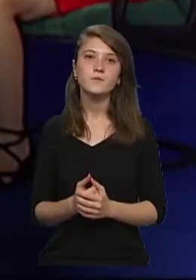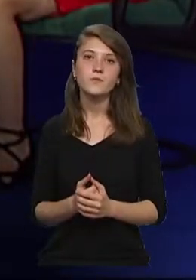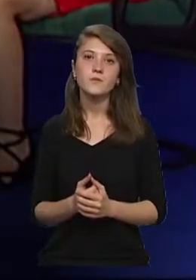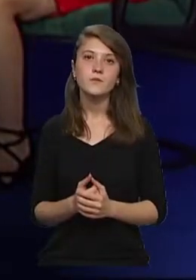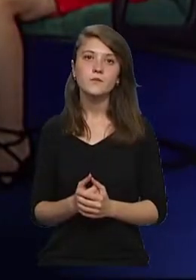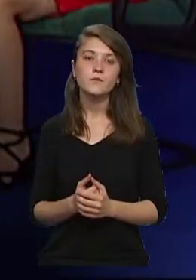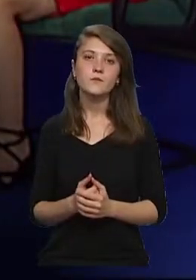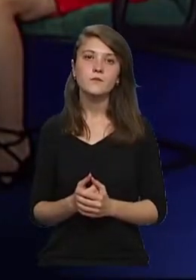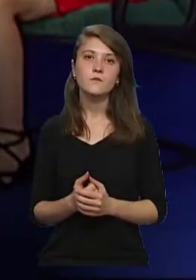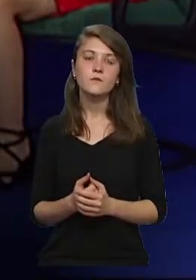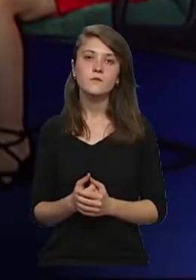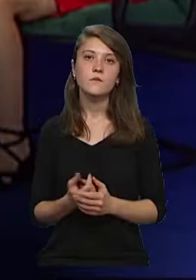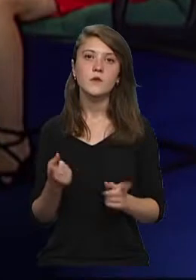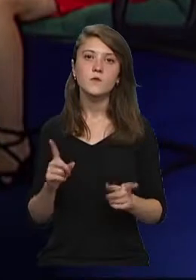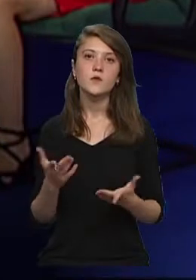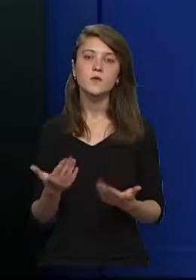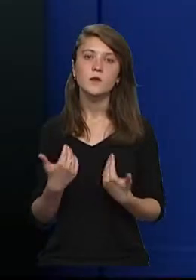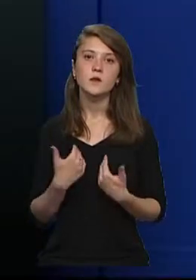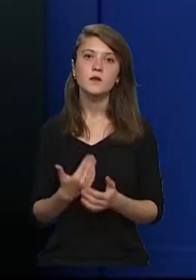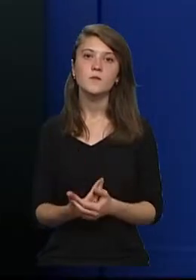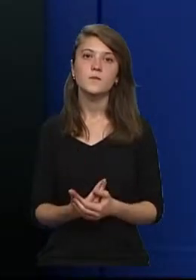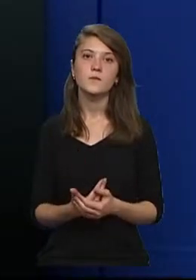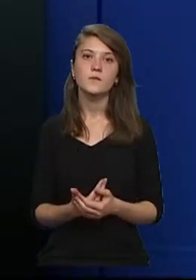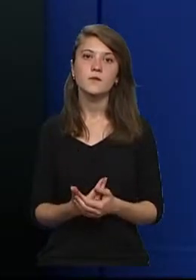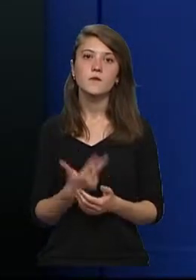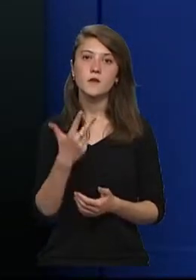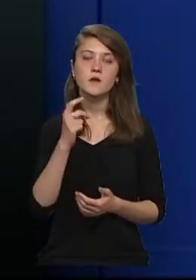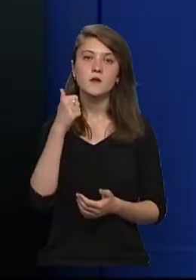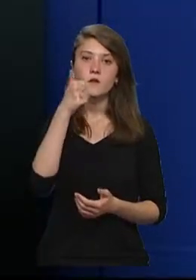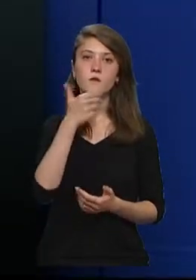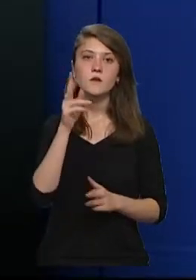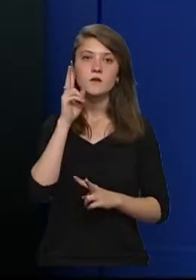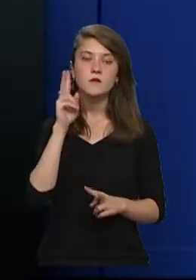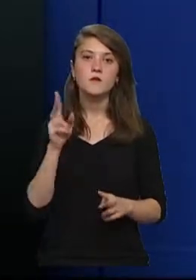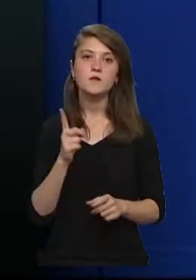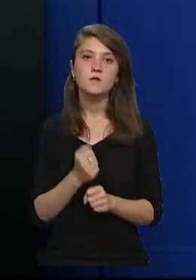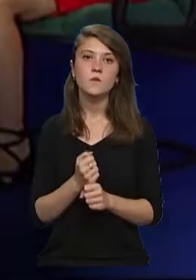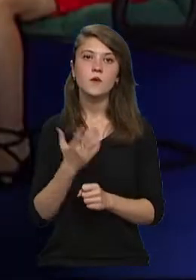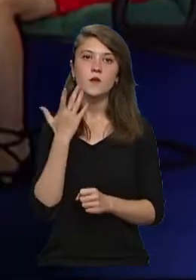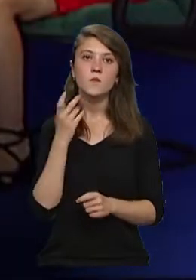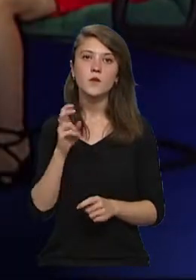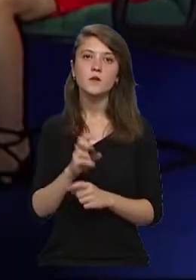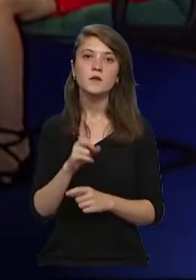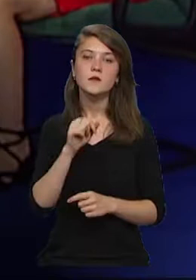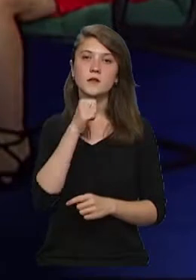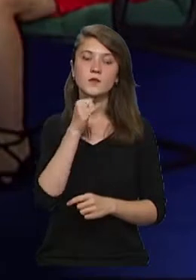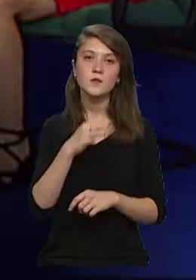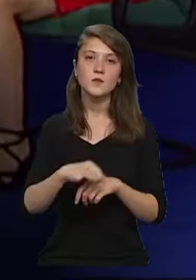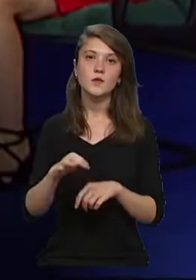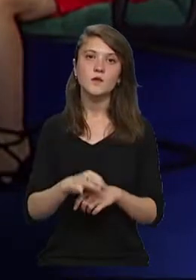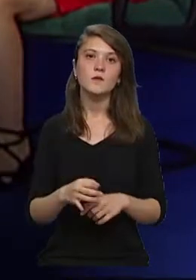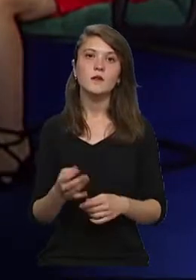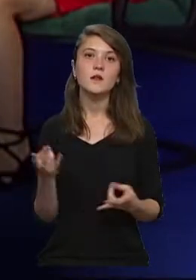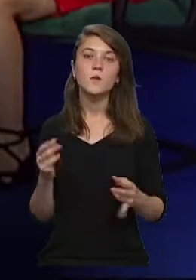мене є ідея далі, тому що в мене внук 3 роки, він не знає, що робити, коли приходить з дідом і знущається, то треба